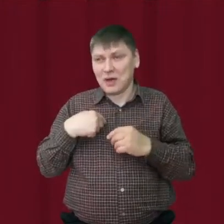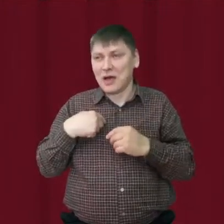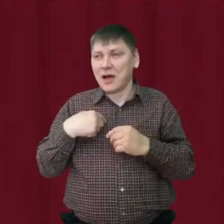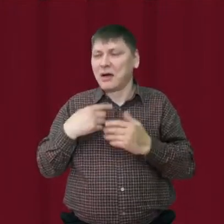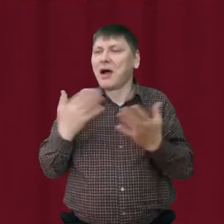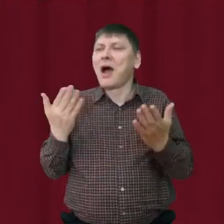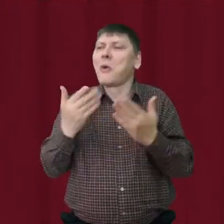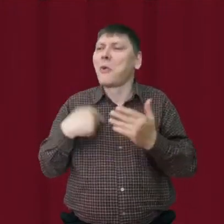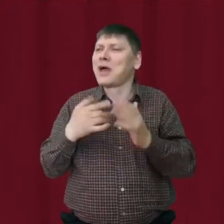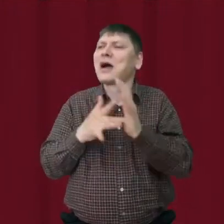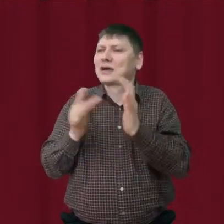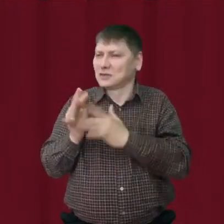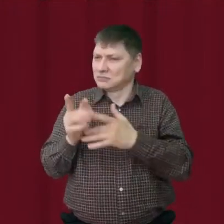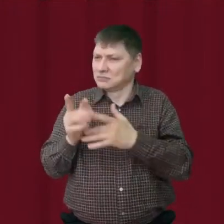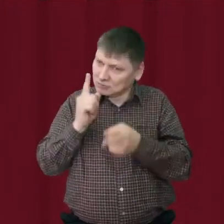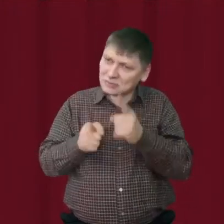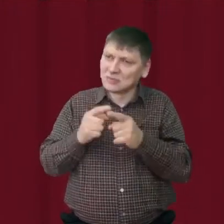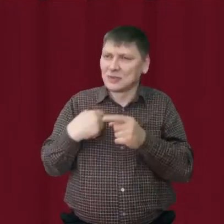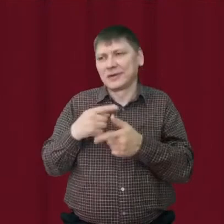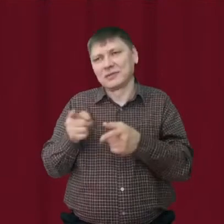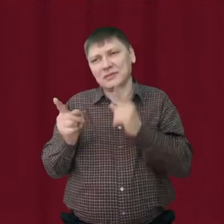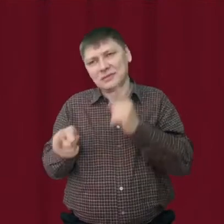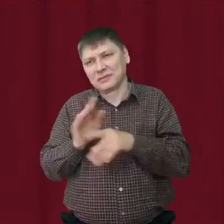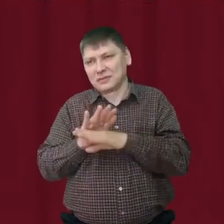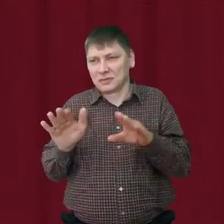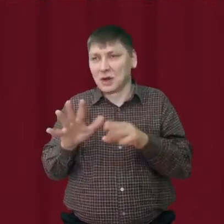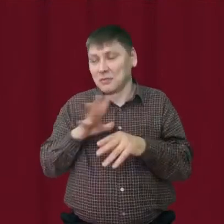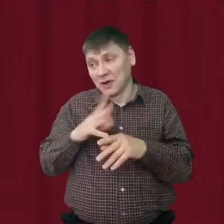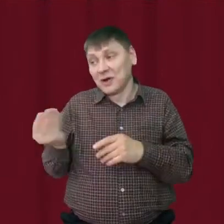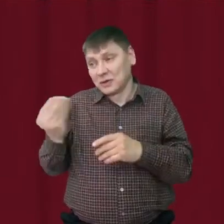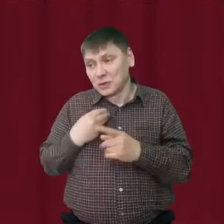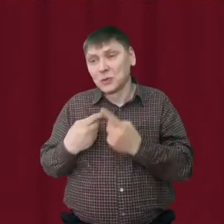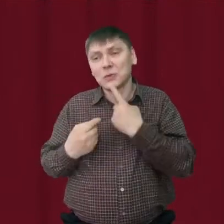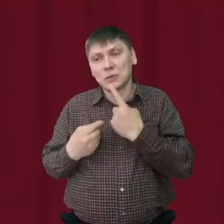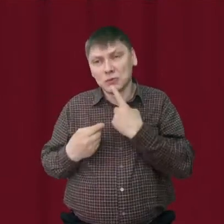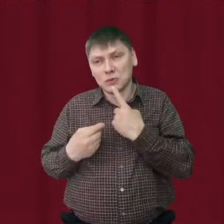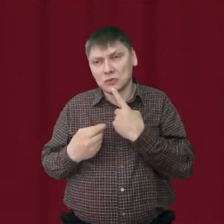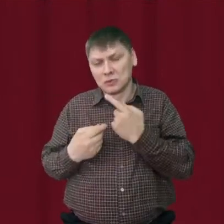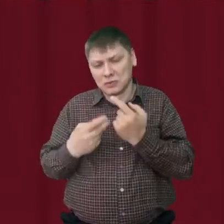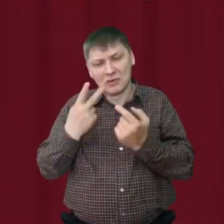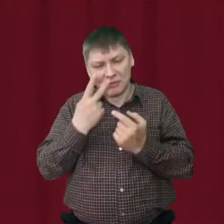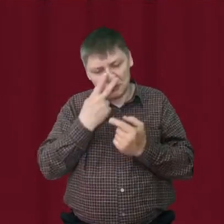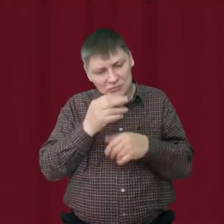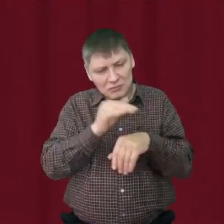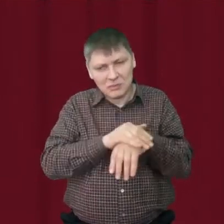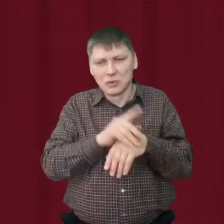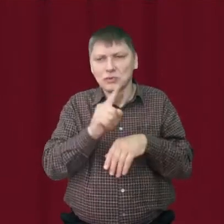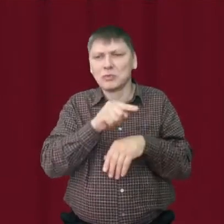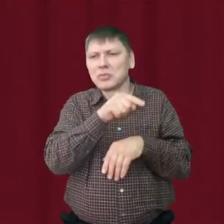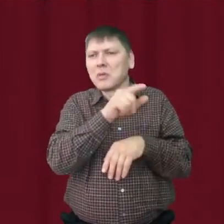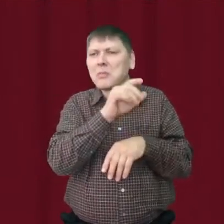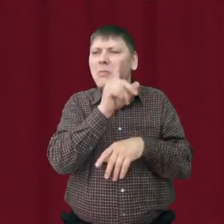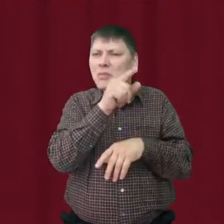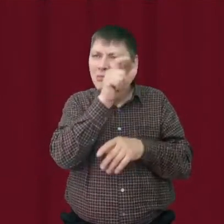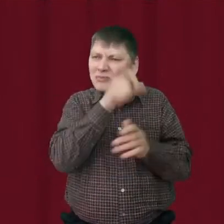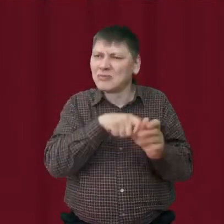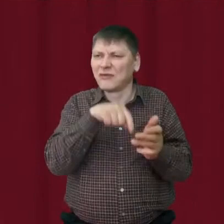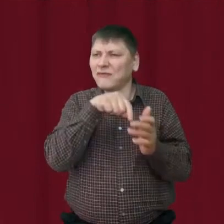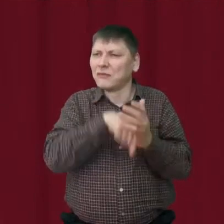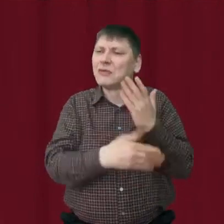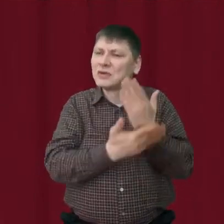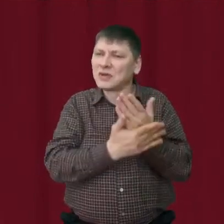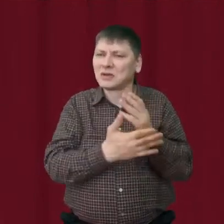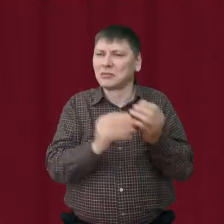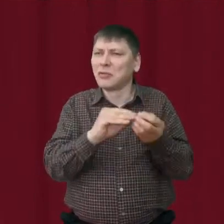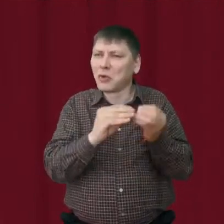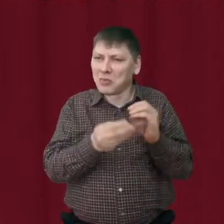нашу христианскую подлинность, каковы мы есть. Иногда трудности и искушения помогают выявить правильный характер. И если что-то не так, это дает